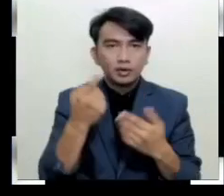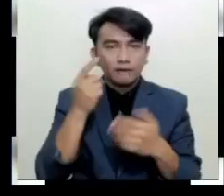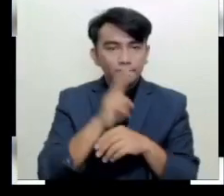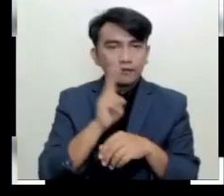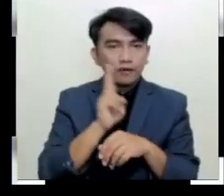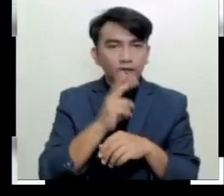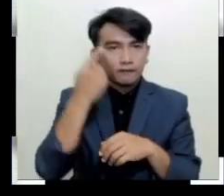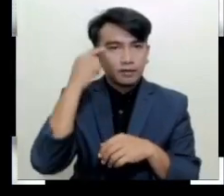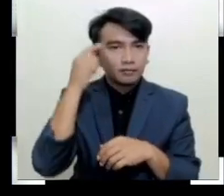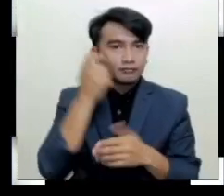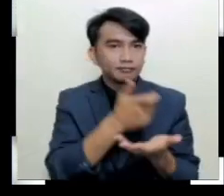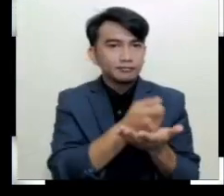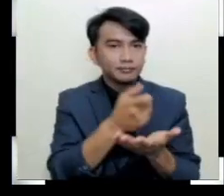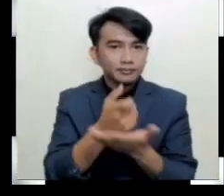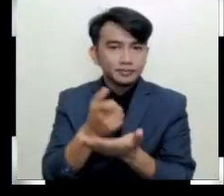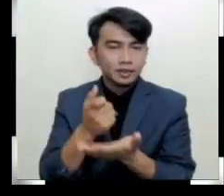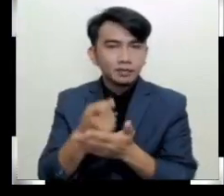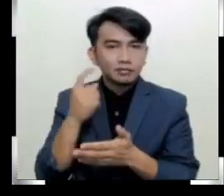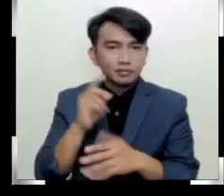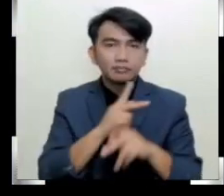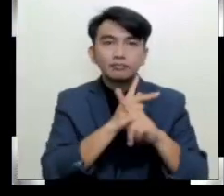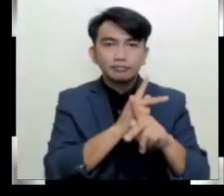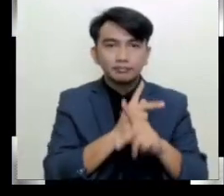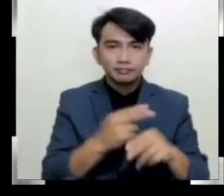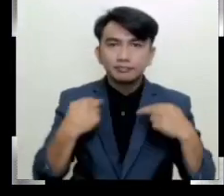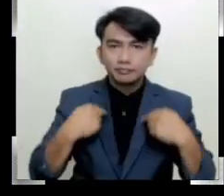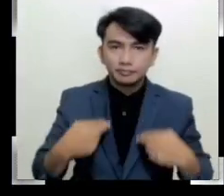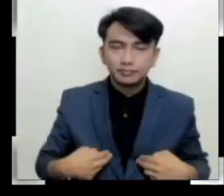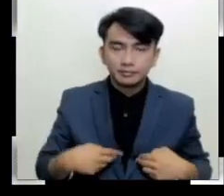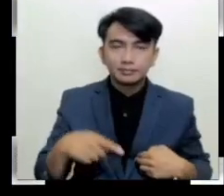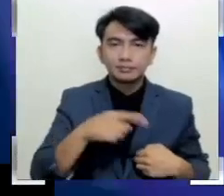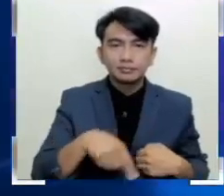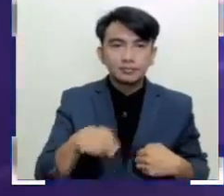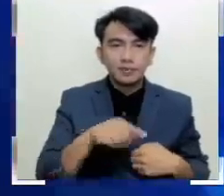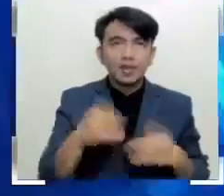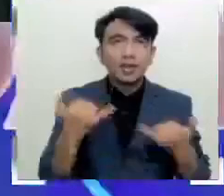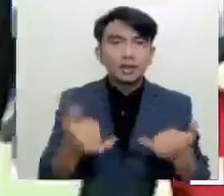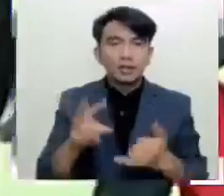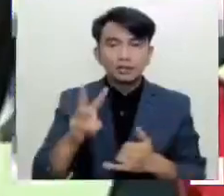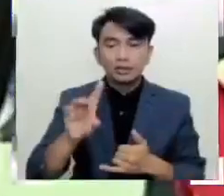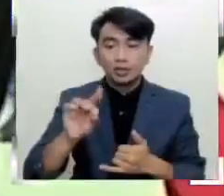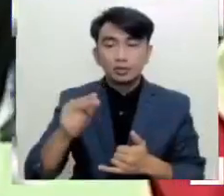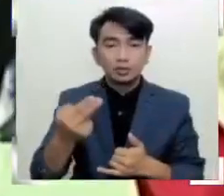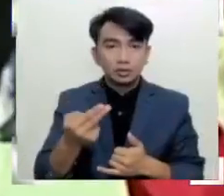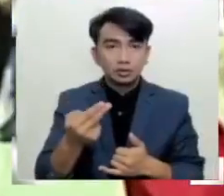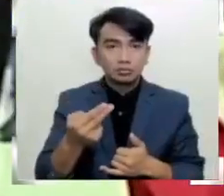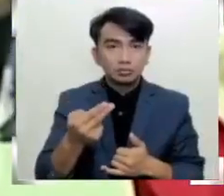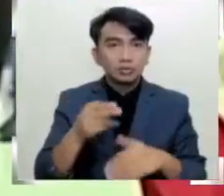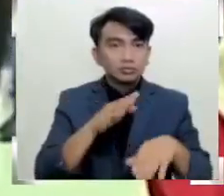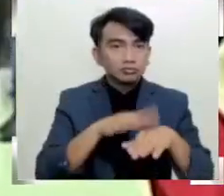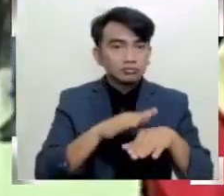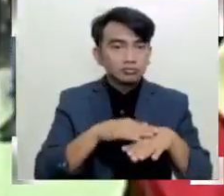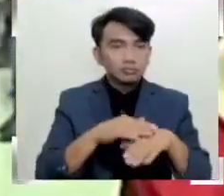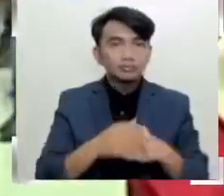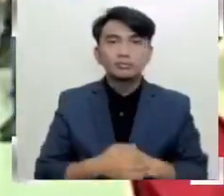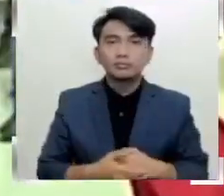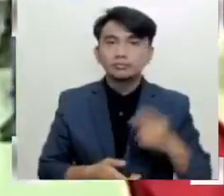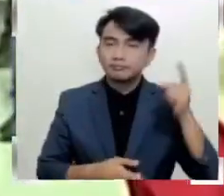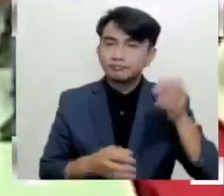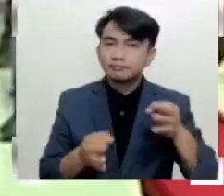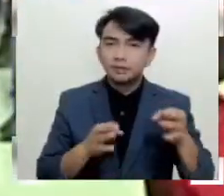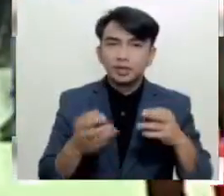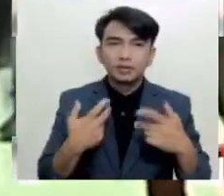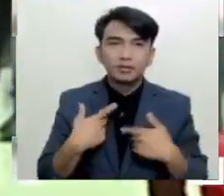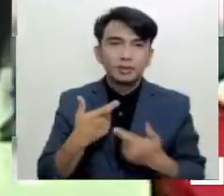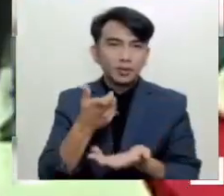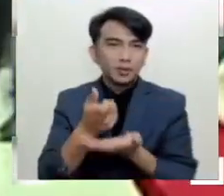2 doses ng measles-containing vaccines. Kaya paalala ng DOH. Kapag ka mababa ang rate ng pagbabakuna natin, syempre